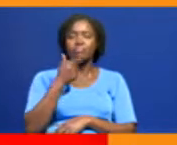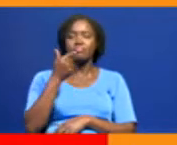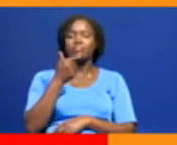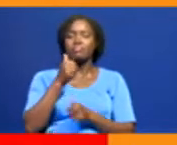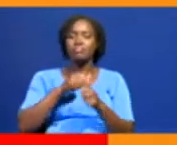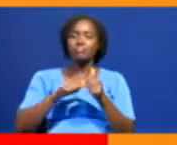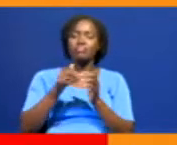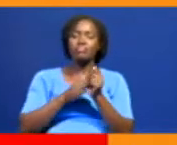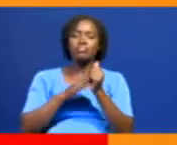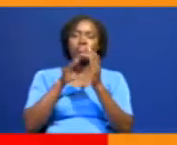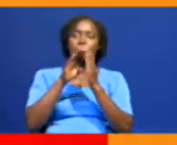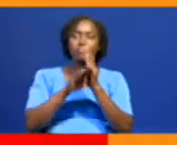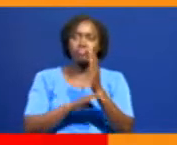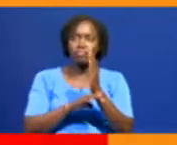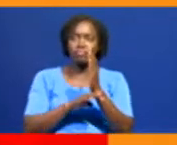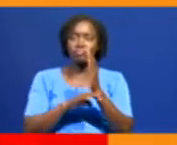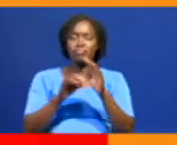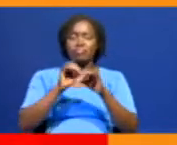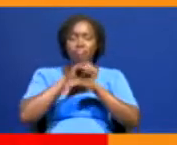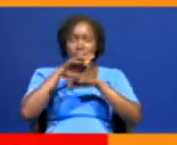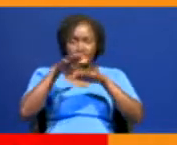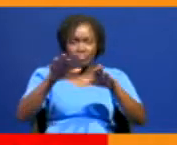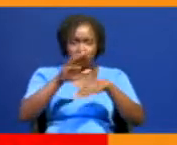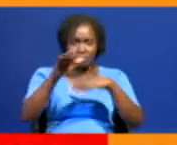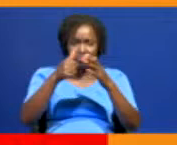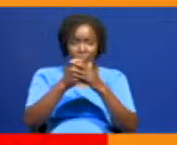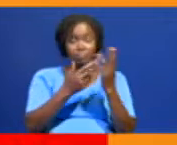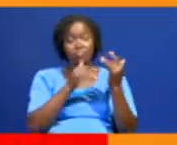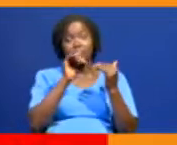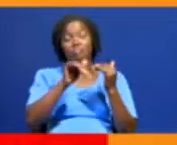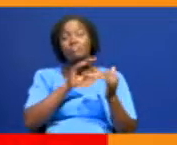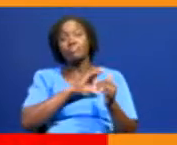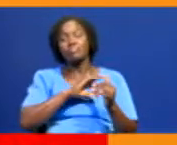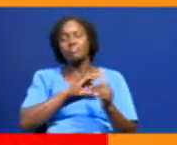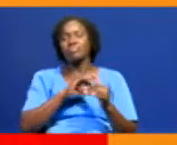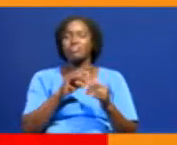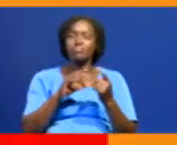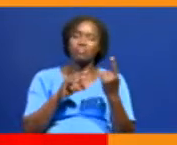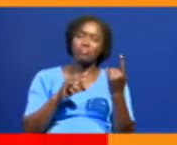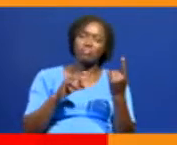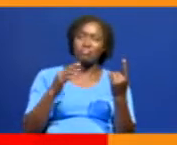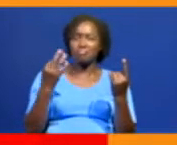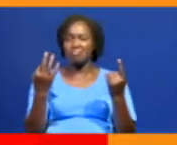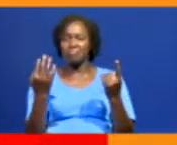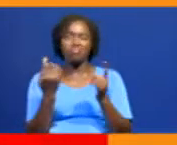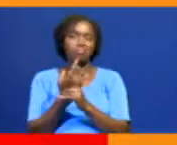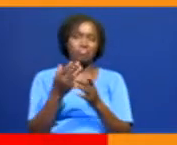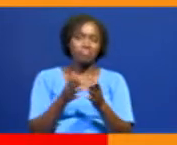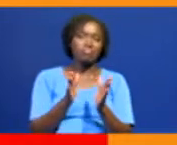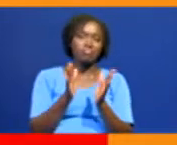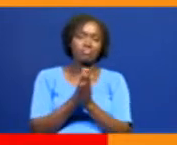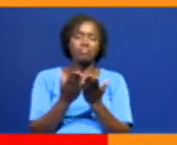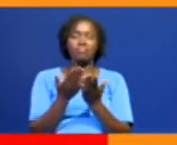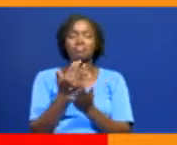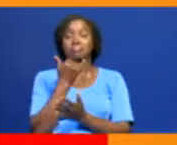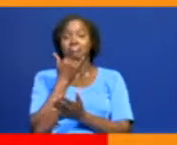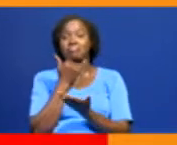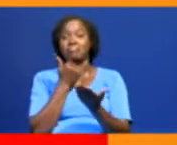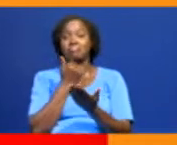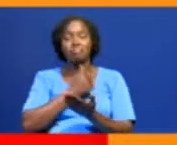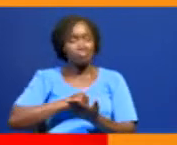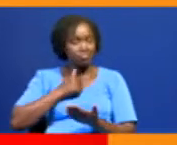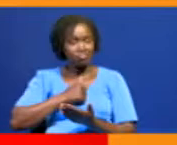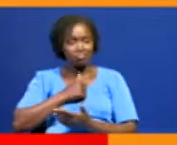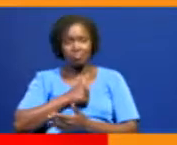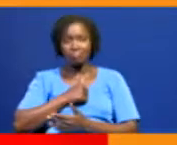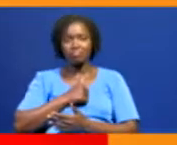masuala ya uongozi, ugatuzi yote. Tukitumai kwamba umefaidika na mawili matatu kwa njia moja ama nyingine, pengine tumekukwaza, tunakusihi tusamehe,